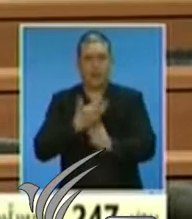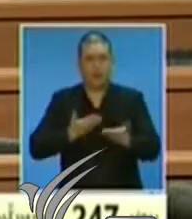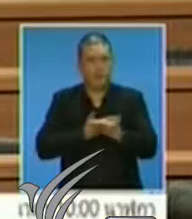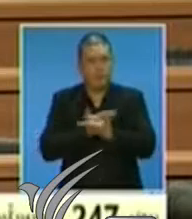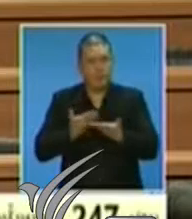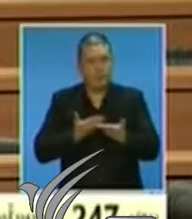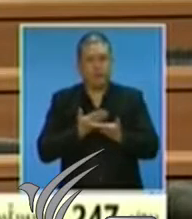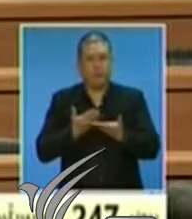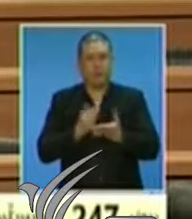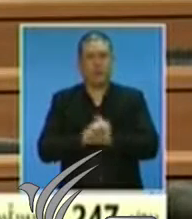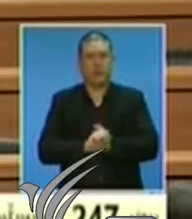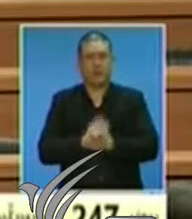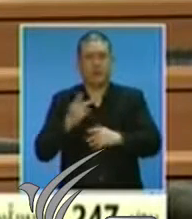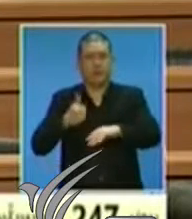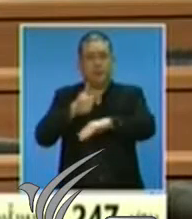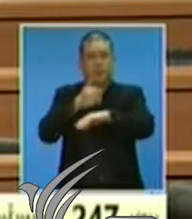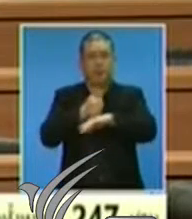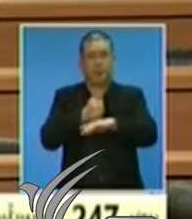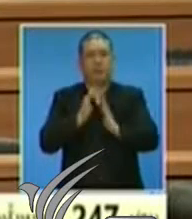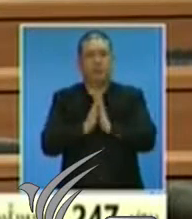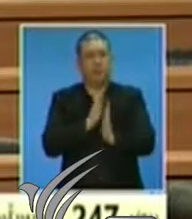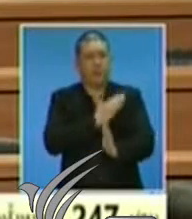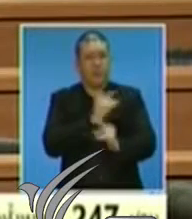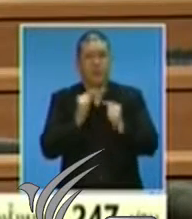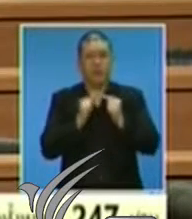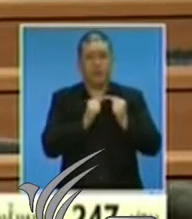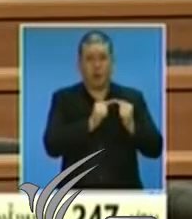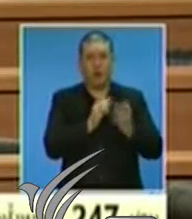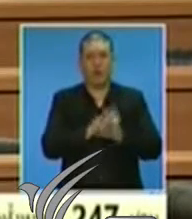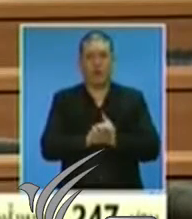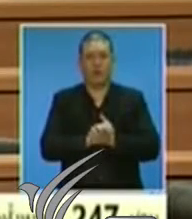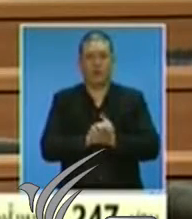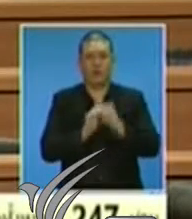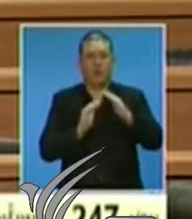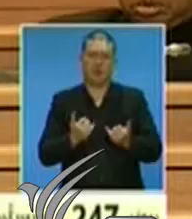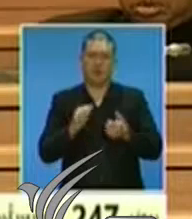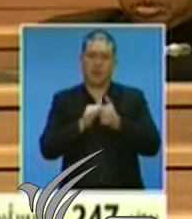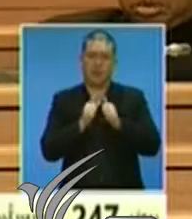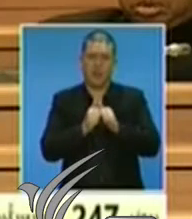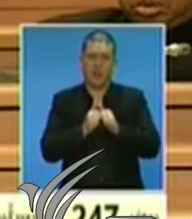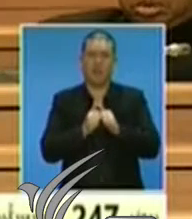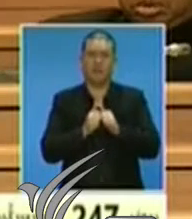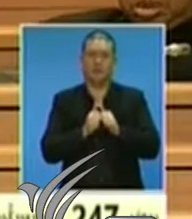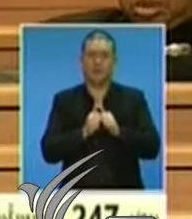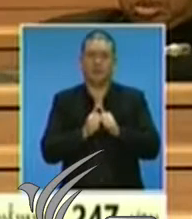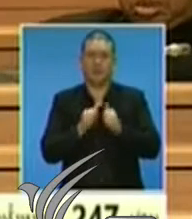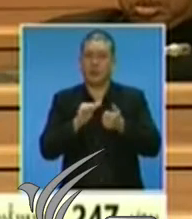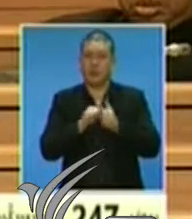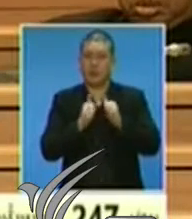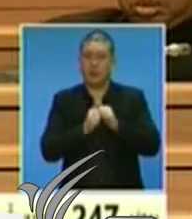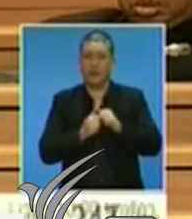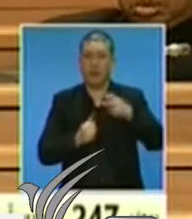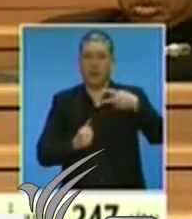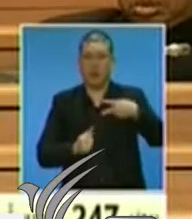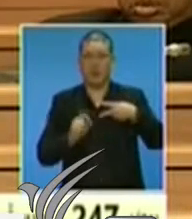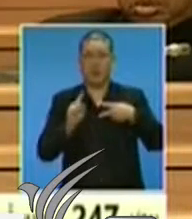จที่จะเป็นสังฆราชองค์ต่อไปนั้นเป็นการกีดกันผู้หนึ่งผู้ใด เกิดประเด็น2ประเด็นก็คือว่าประเด็น